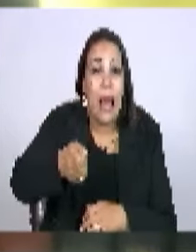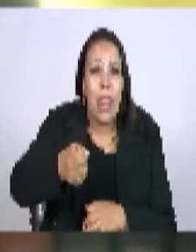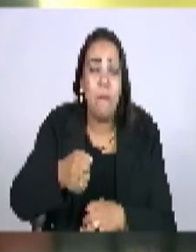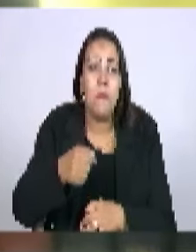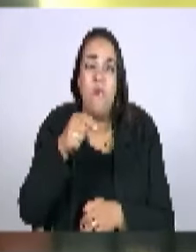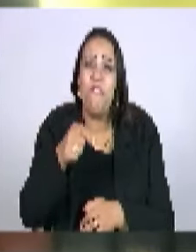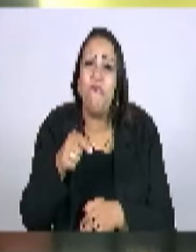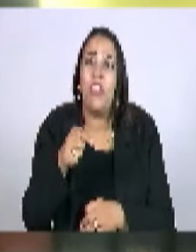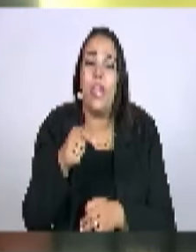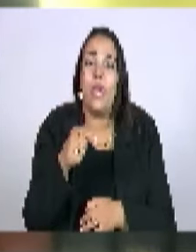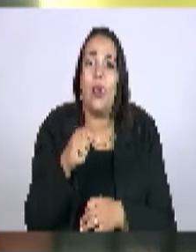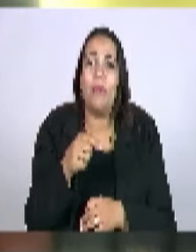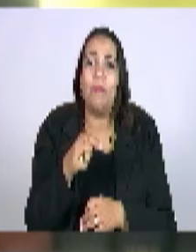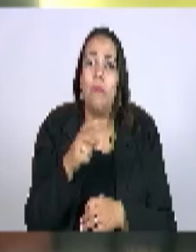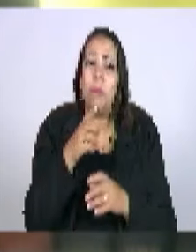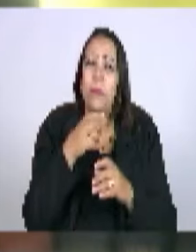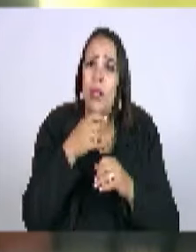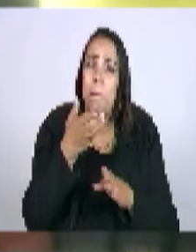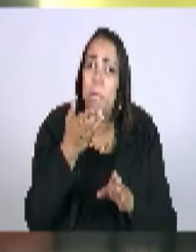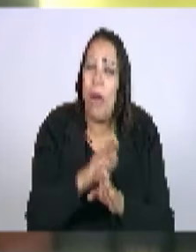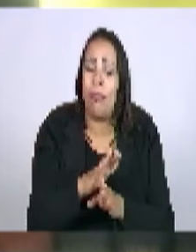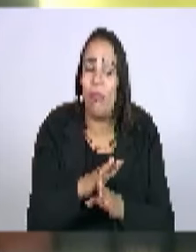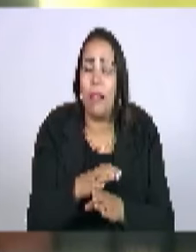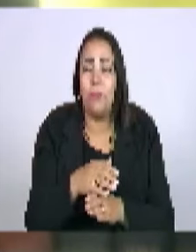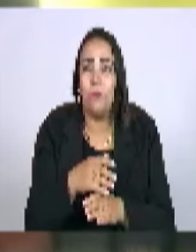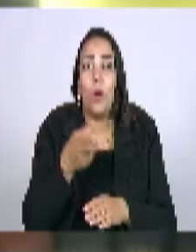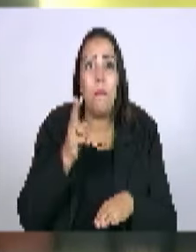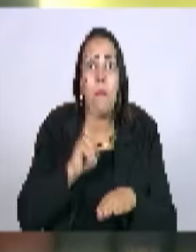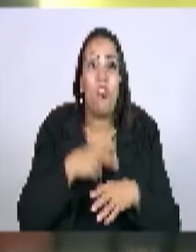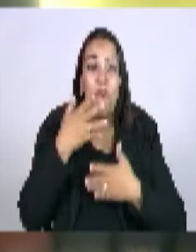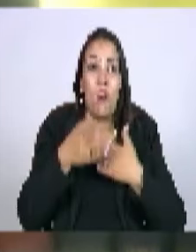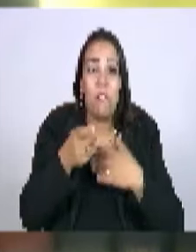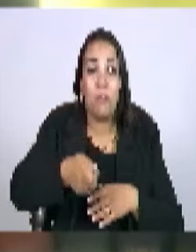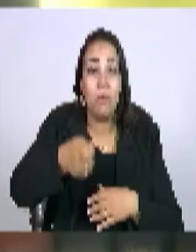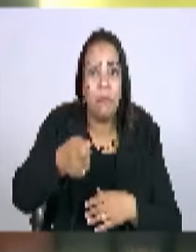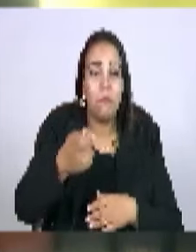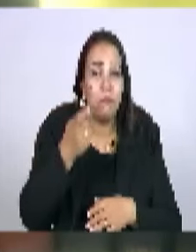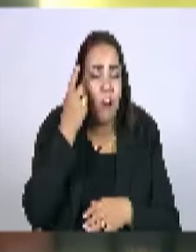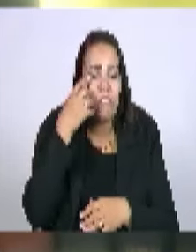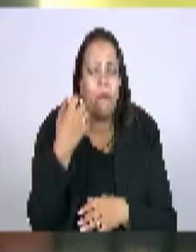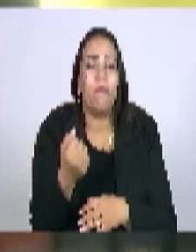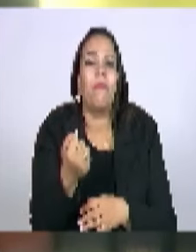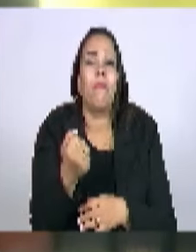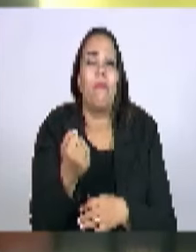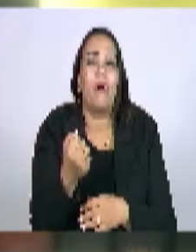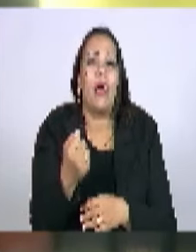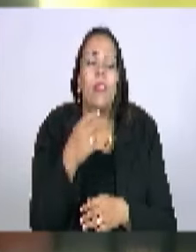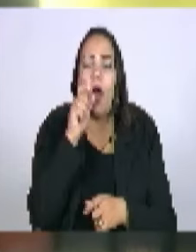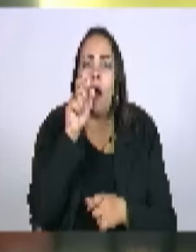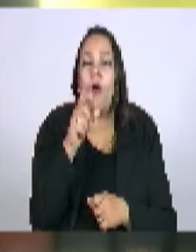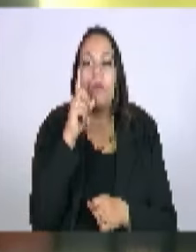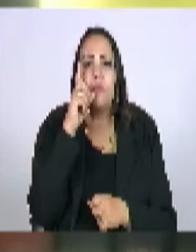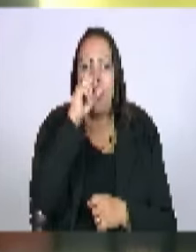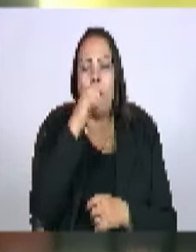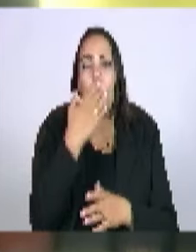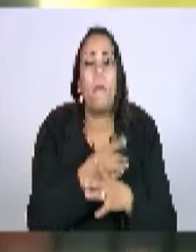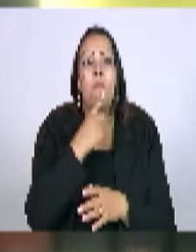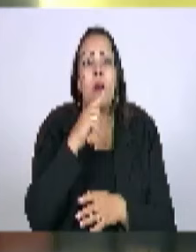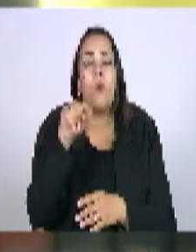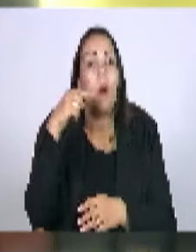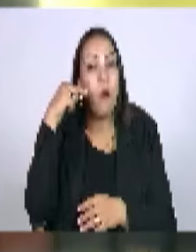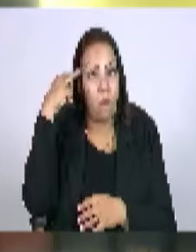قادر يبارك لهم في فرحهم طبعا حاله صعبه جدا ولكنه برض